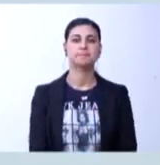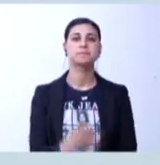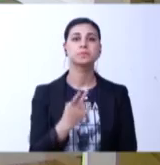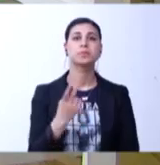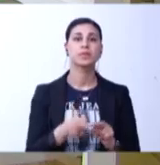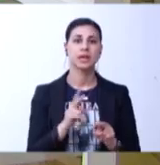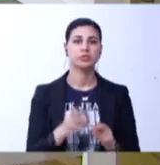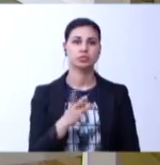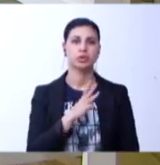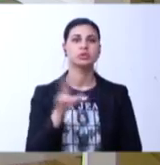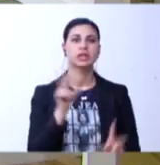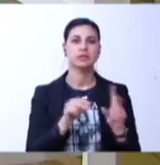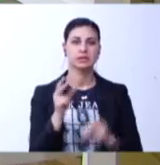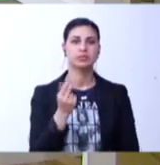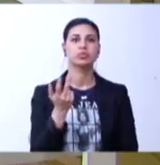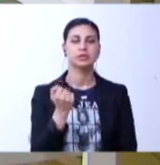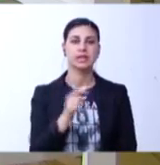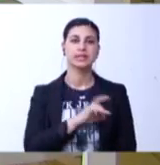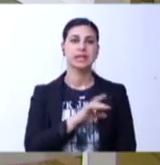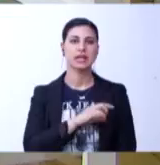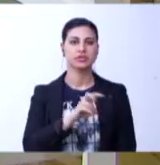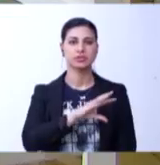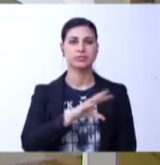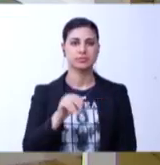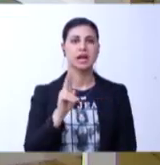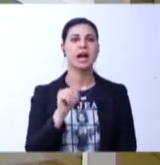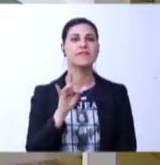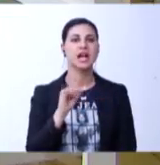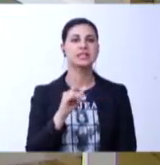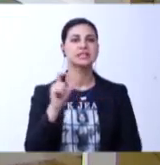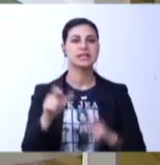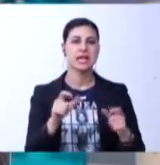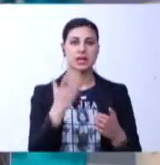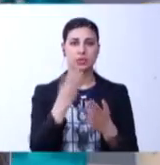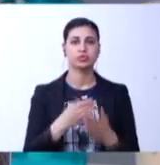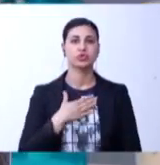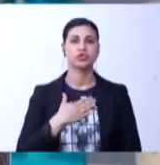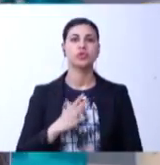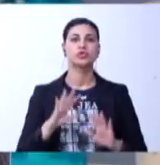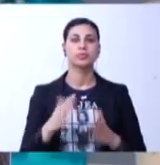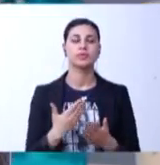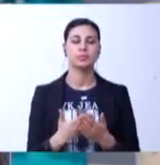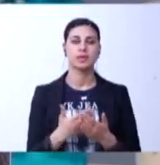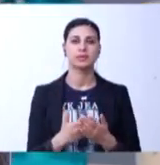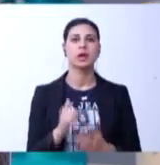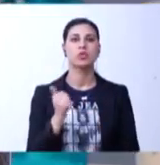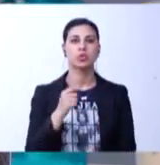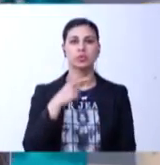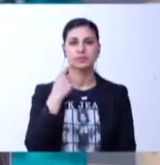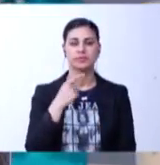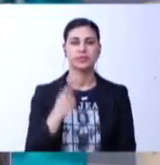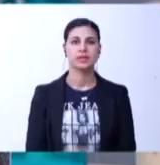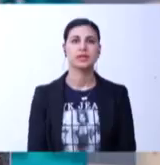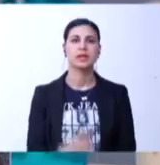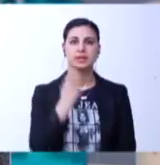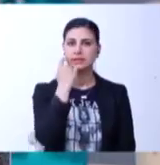იყოს გათვალისწინებული, ხო? კი, რასაკვირველია, ანუ თეთრკანიანებში, კავკასიელებში და ნუ კერძოდ ჩვენ შემთხვევაში, როგორც აღნიშნე,